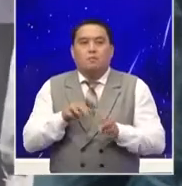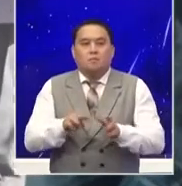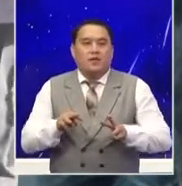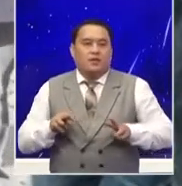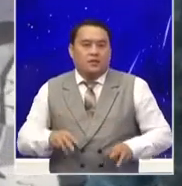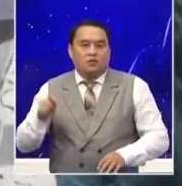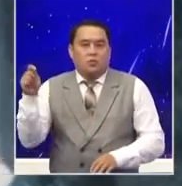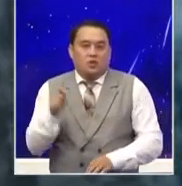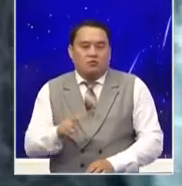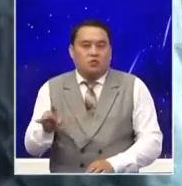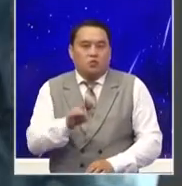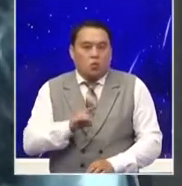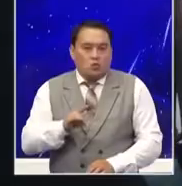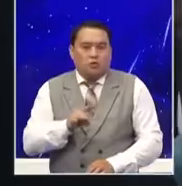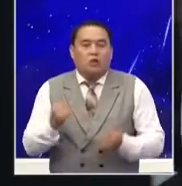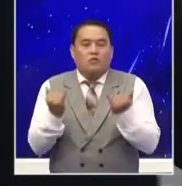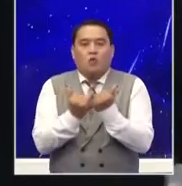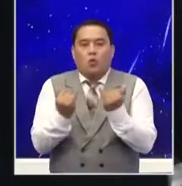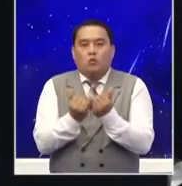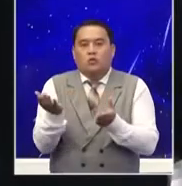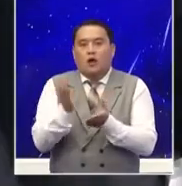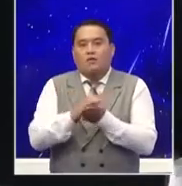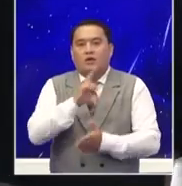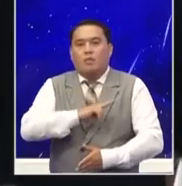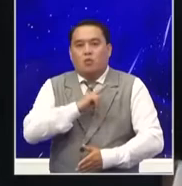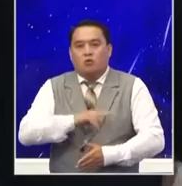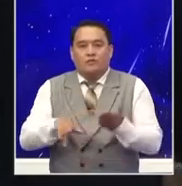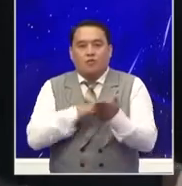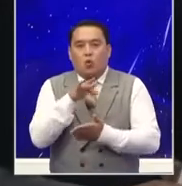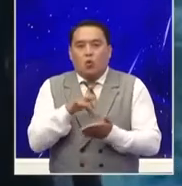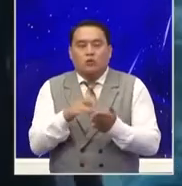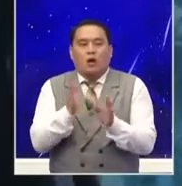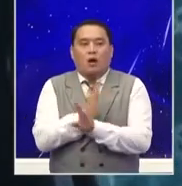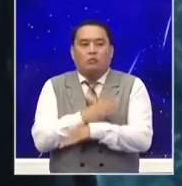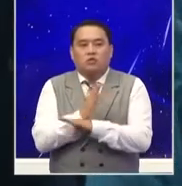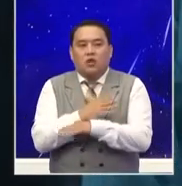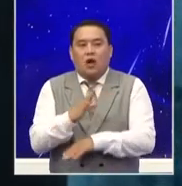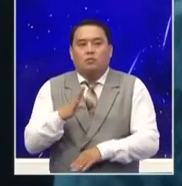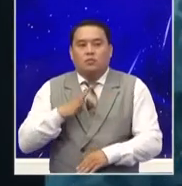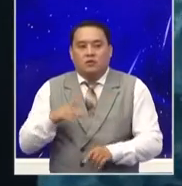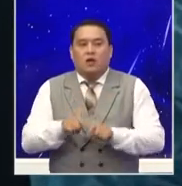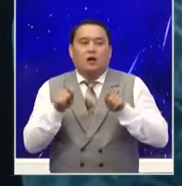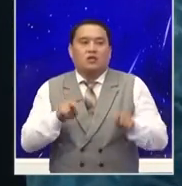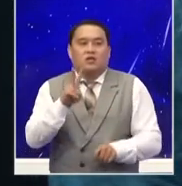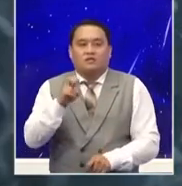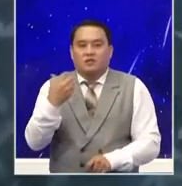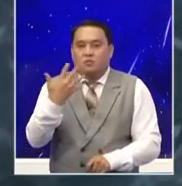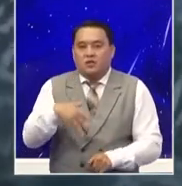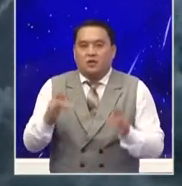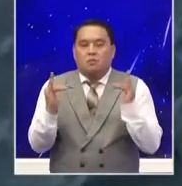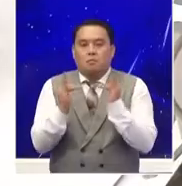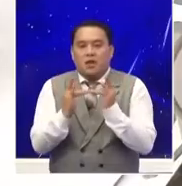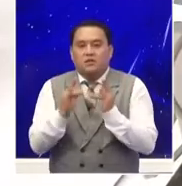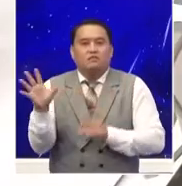ходе визита в регион. Столичные гости ознакомились с работой центральной больницы города Капшагай. Как было отмечено, здесь развернуто 250 койко-мест.